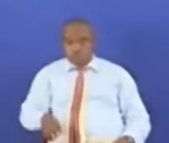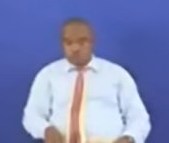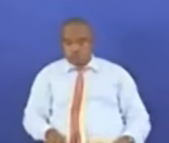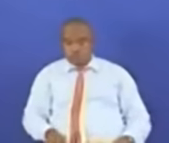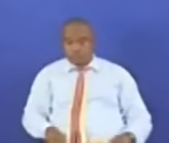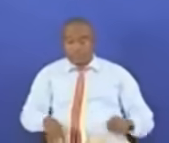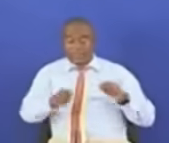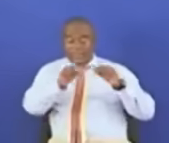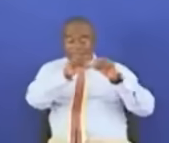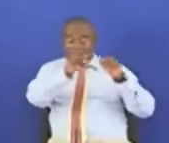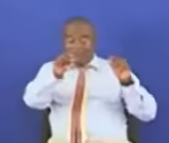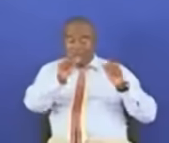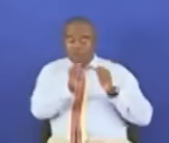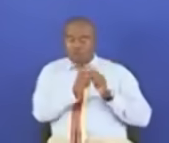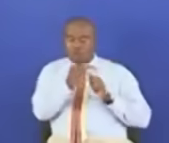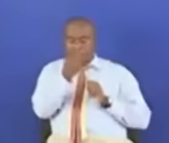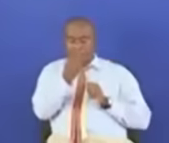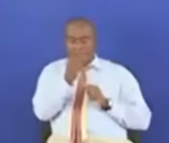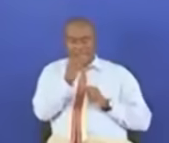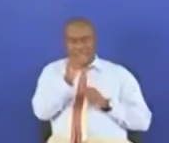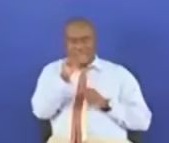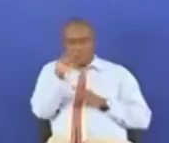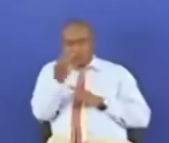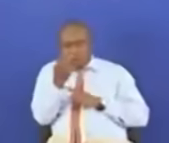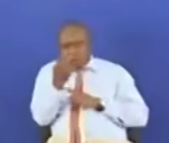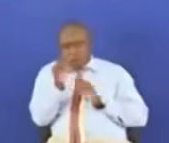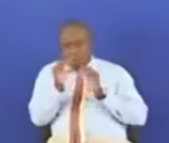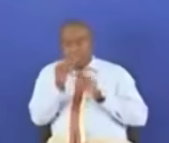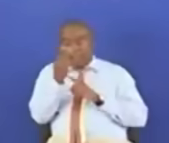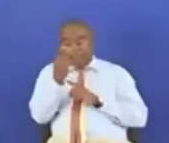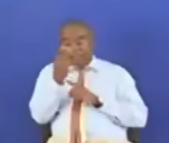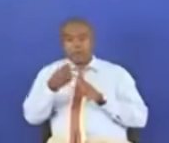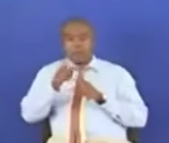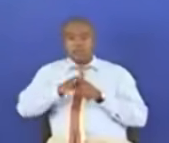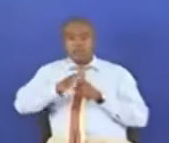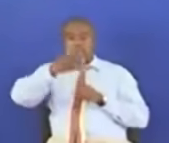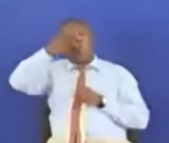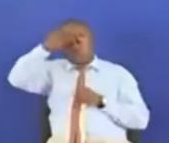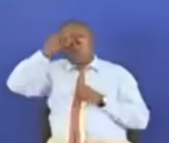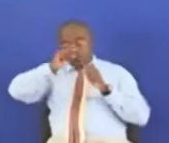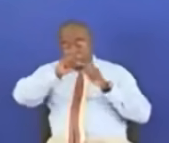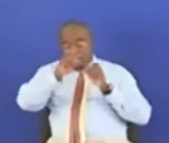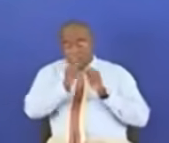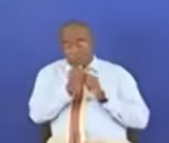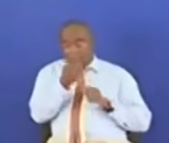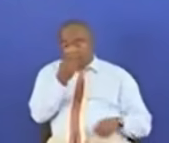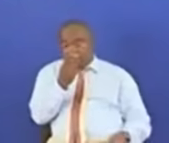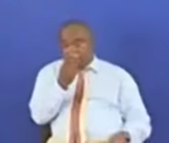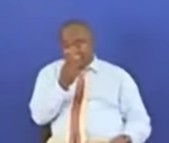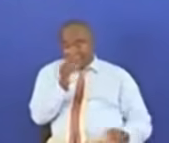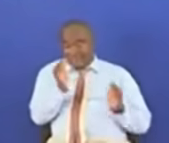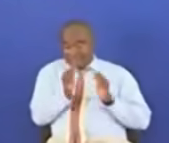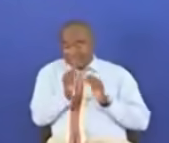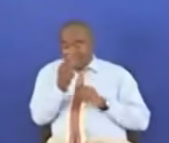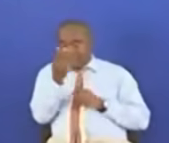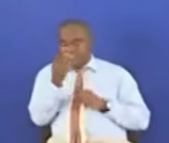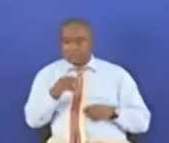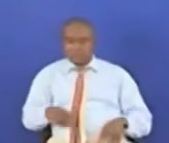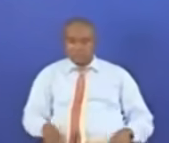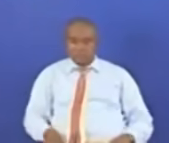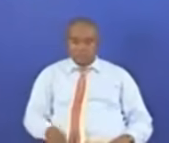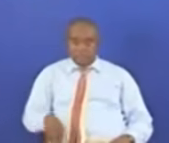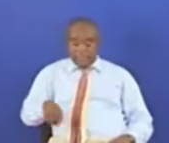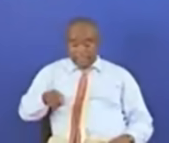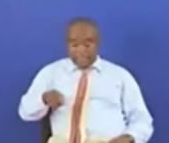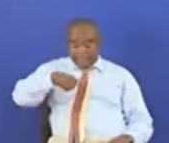ya 12 ya kwanza na ya pili, na mara nyingi tunasahau ibara ya 12 ibara ndogo ya pili. Sisi